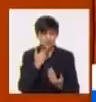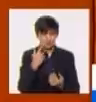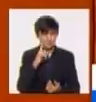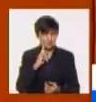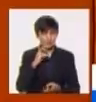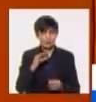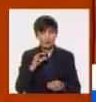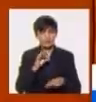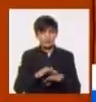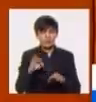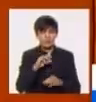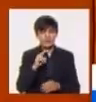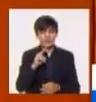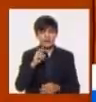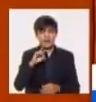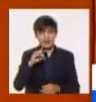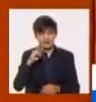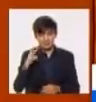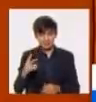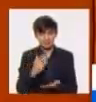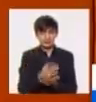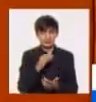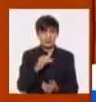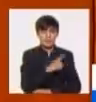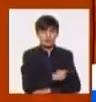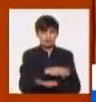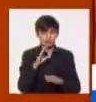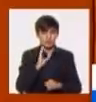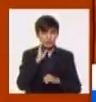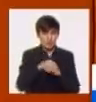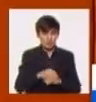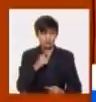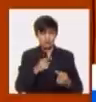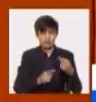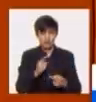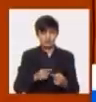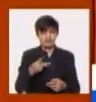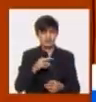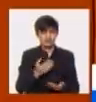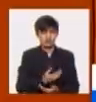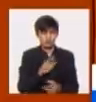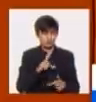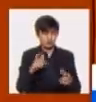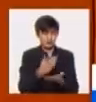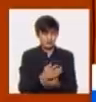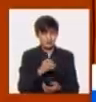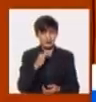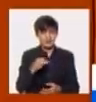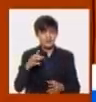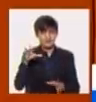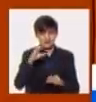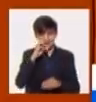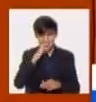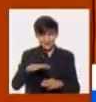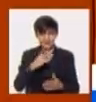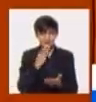вводит карантин, комендантский час. В это же время в больницах идет круглосуточная борьба за жизни людей. У каждой страны свои